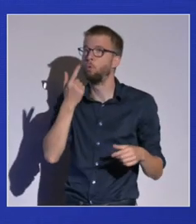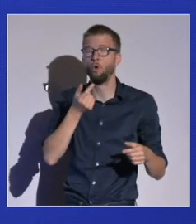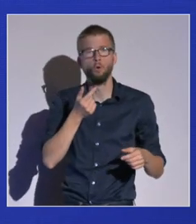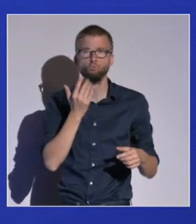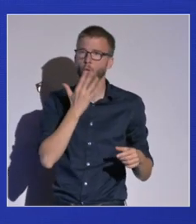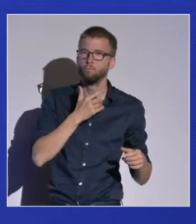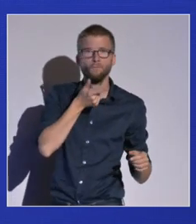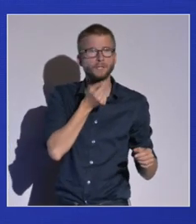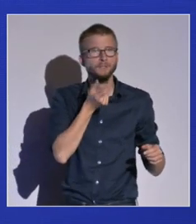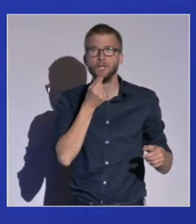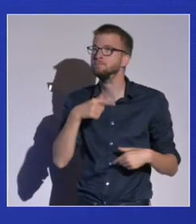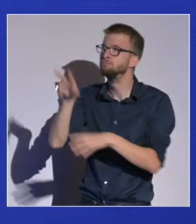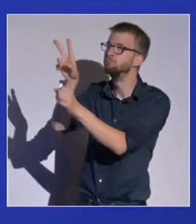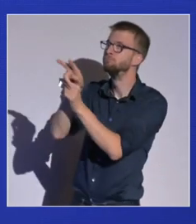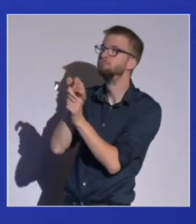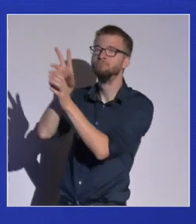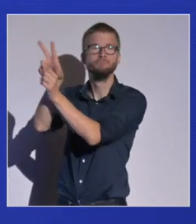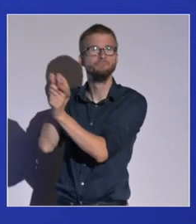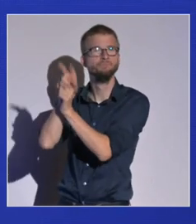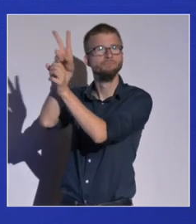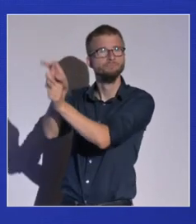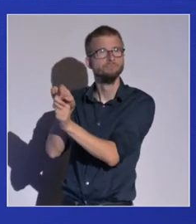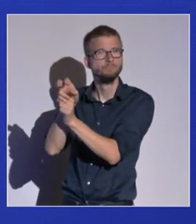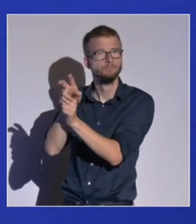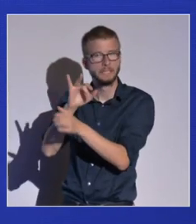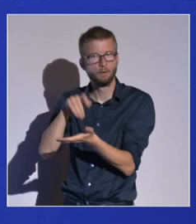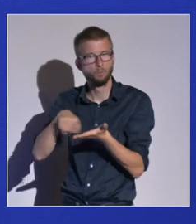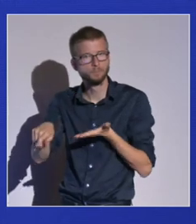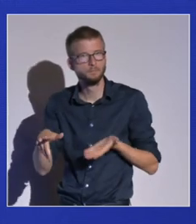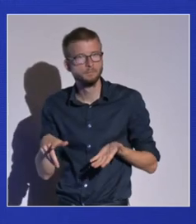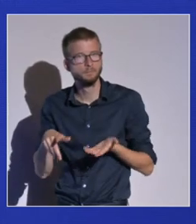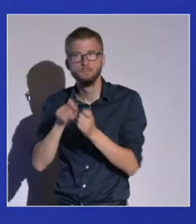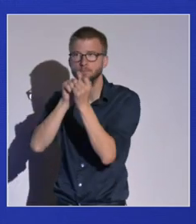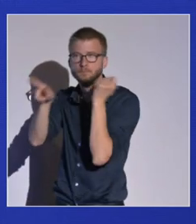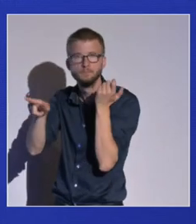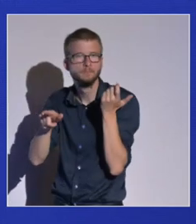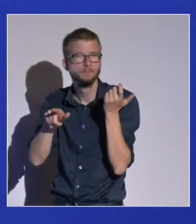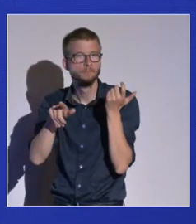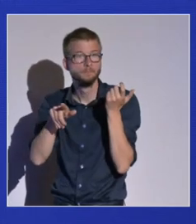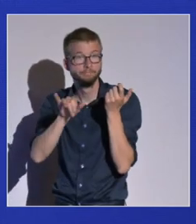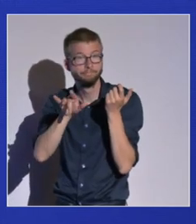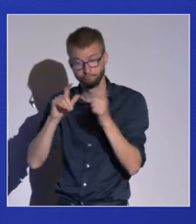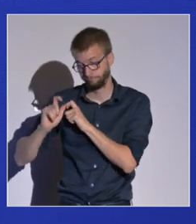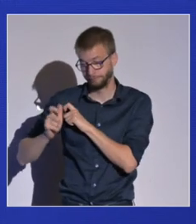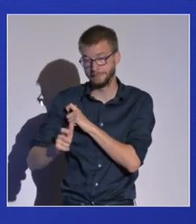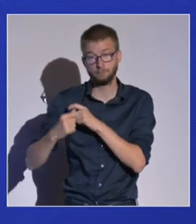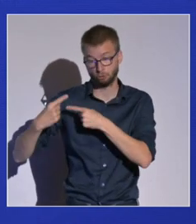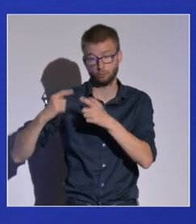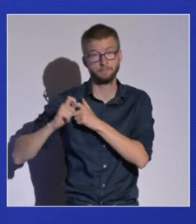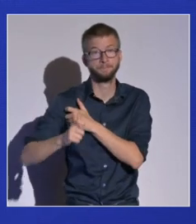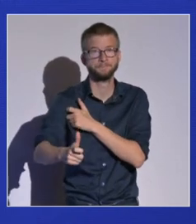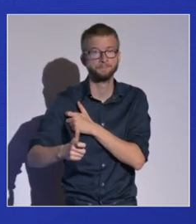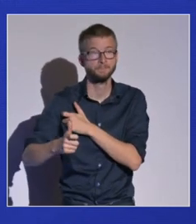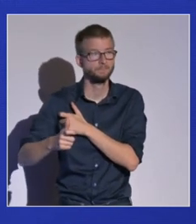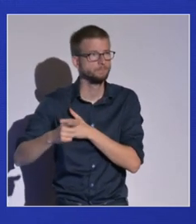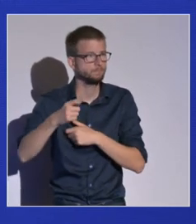ou facile, mais ceux qui vont rembourser, c'est les générations qui viennent. Et personne ne